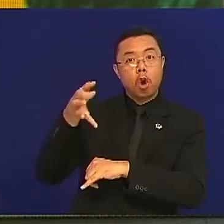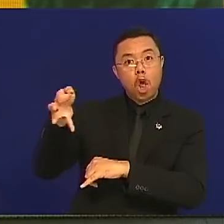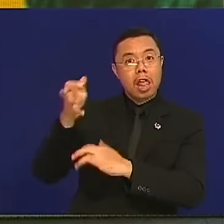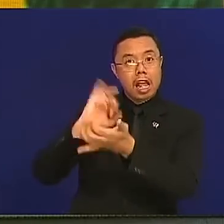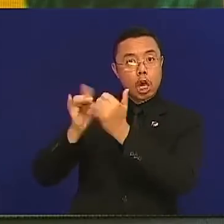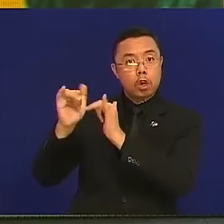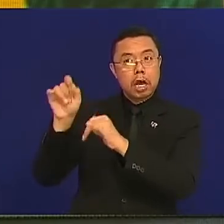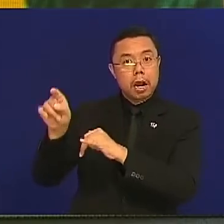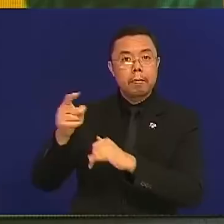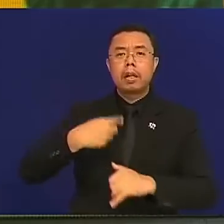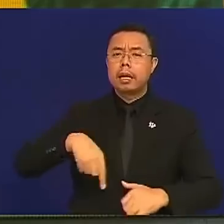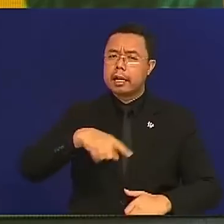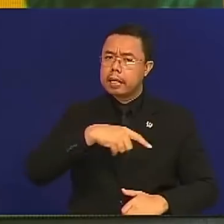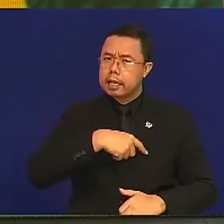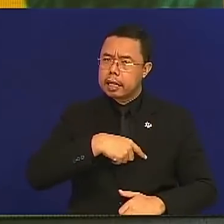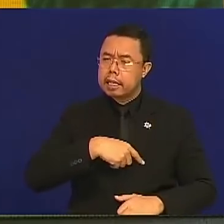kita